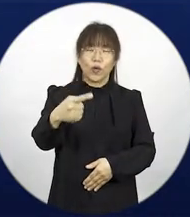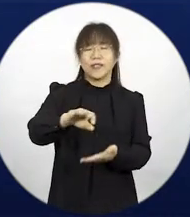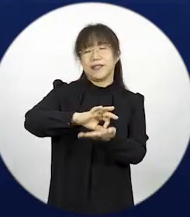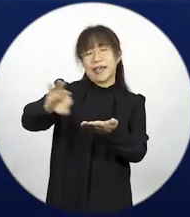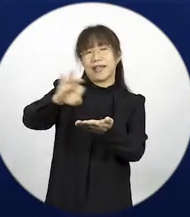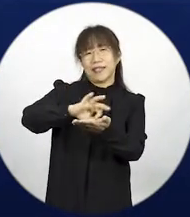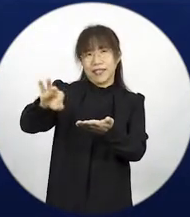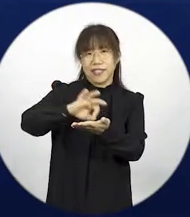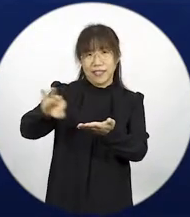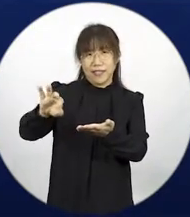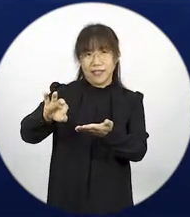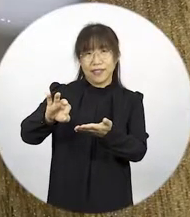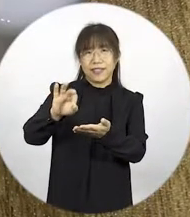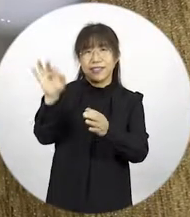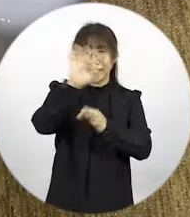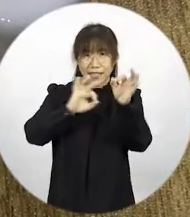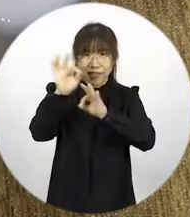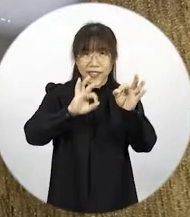펼치고 있습니다.